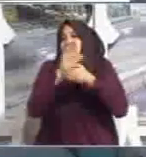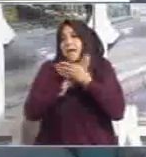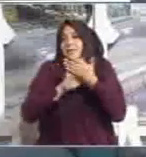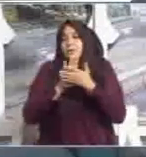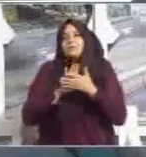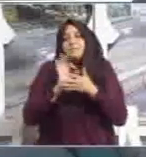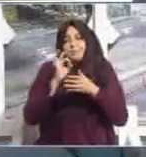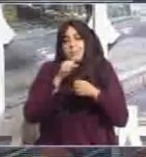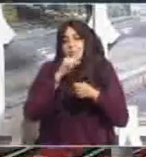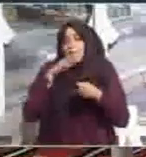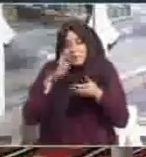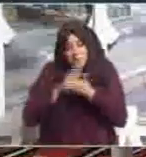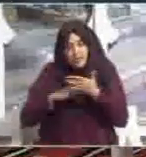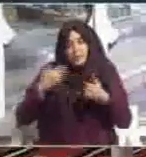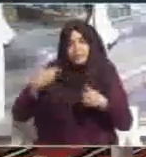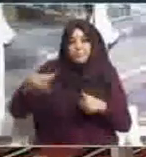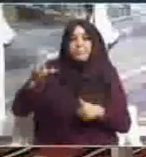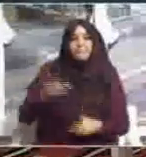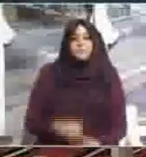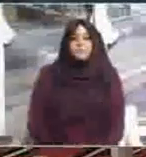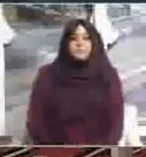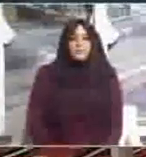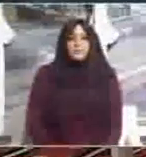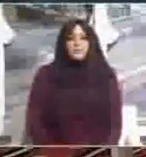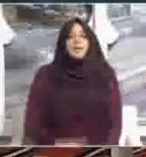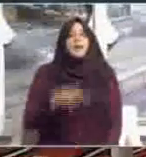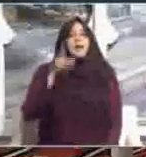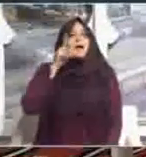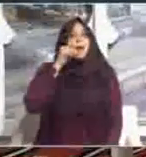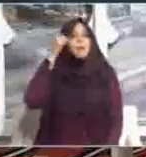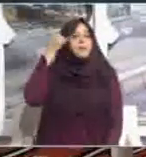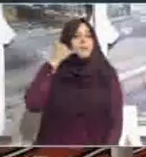عمار السلام عليكم وعليكم السلام ورحمه الله